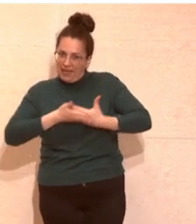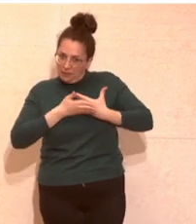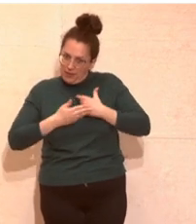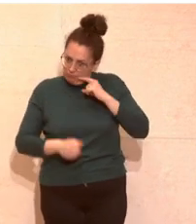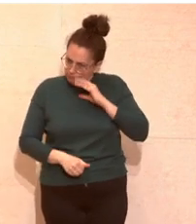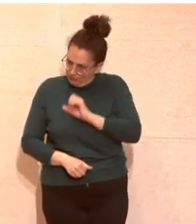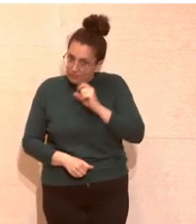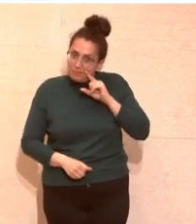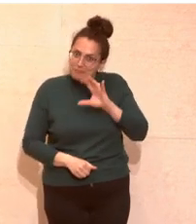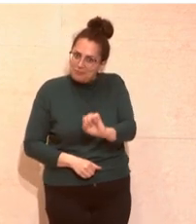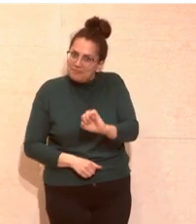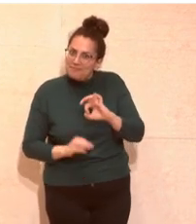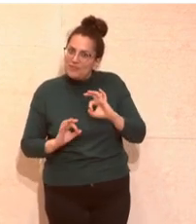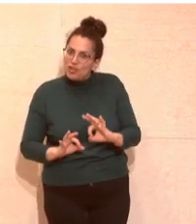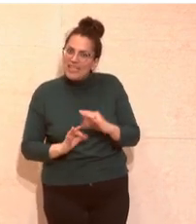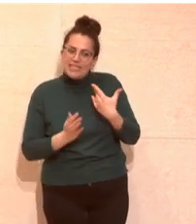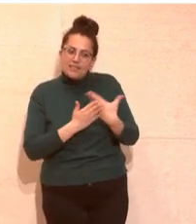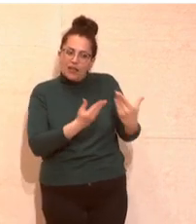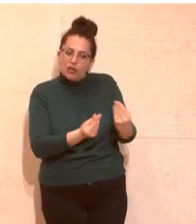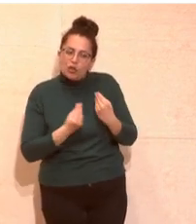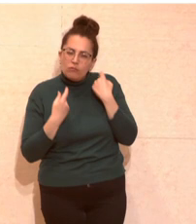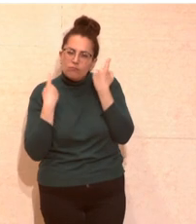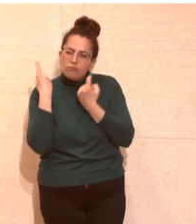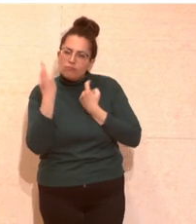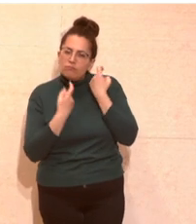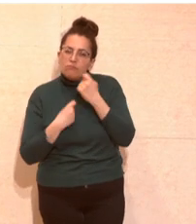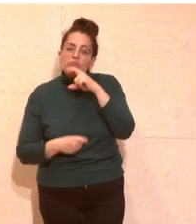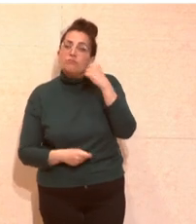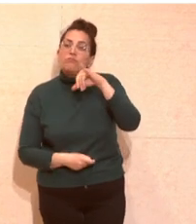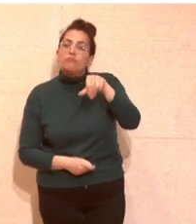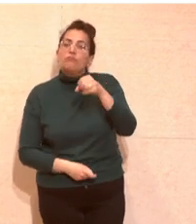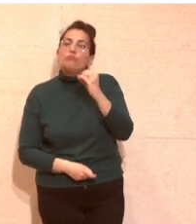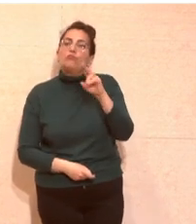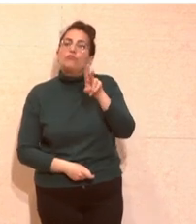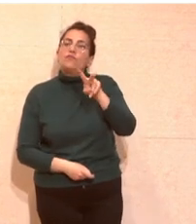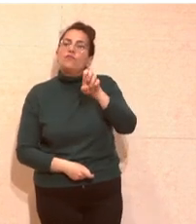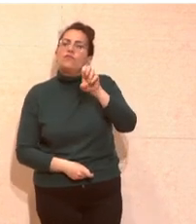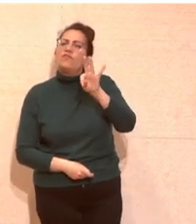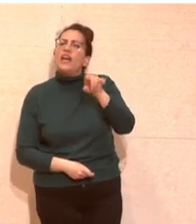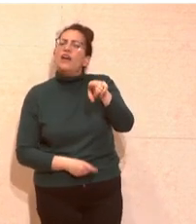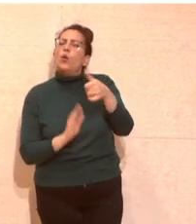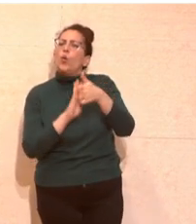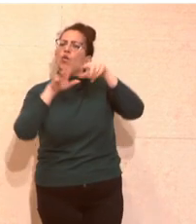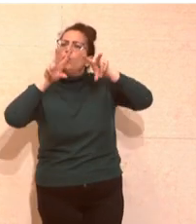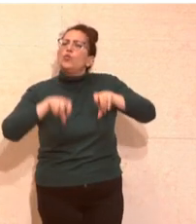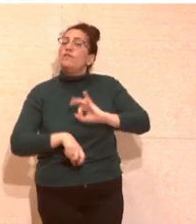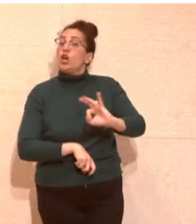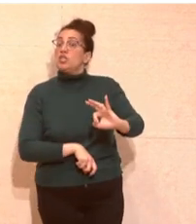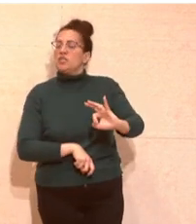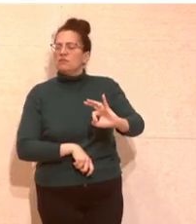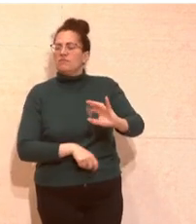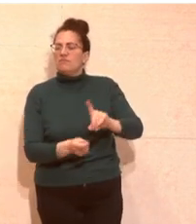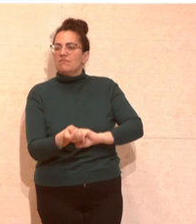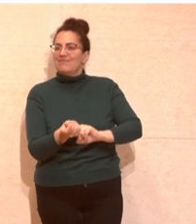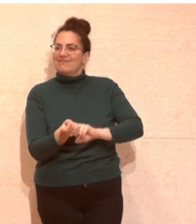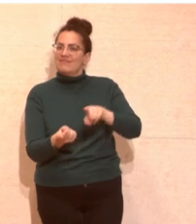c'est un sommeil qui interroge beaucoup. Et Michel Jouvet, qui est un grand chercheur français, disait que c'était